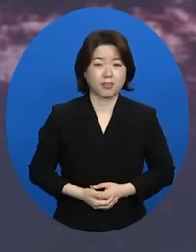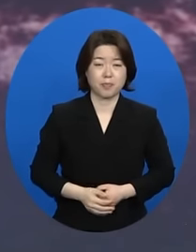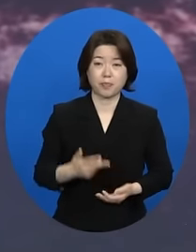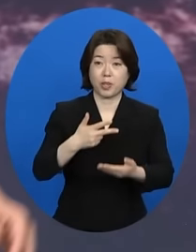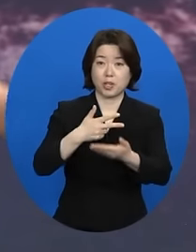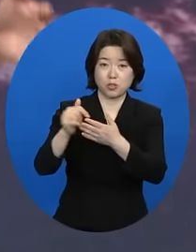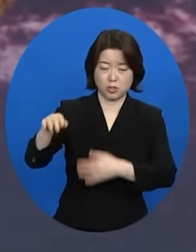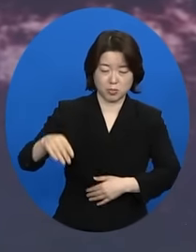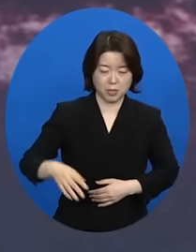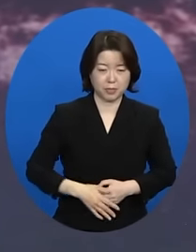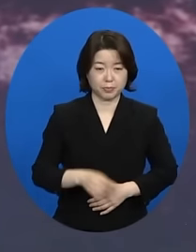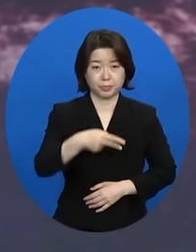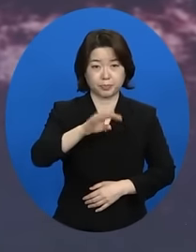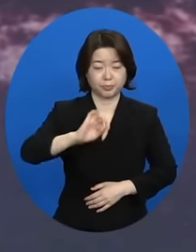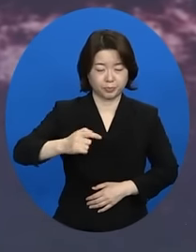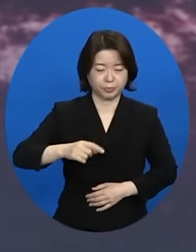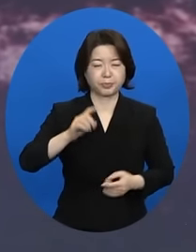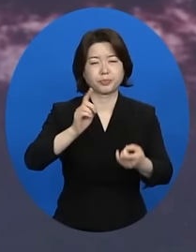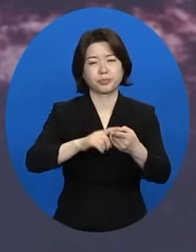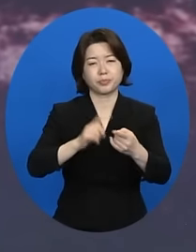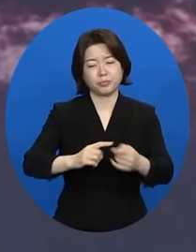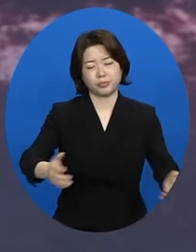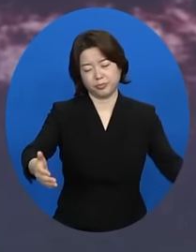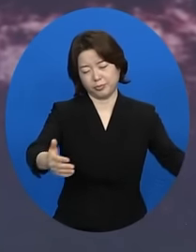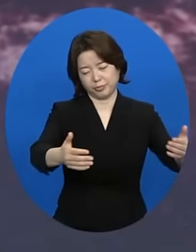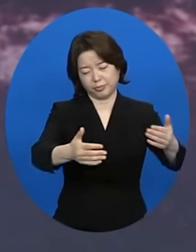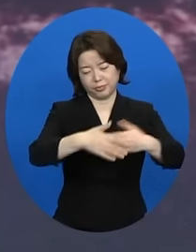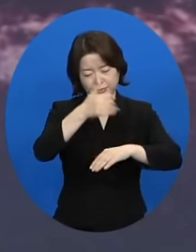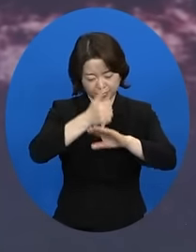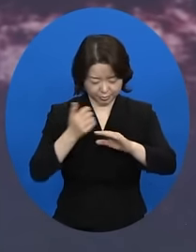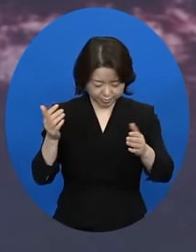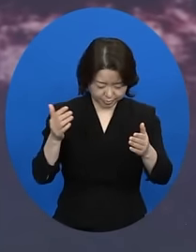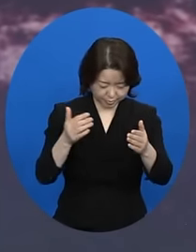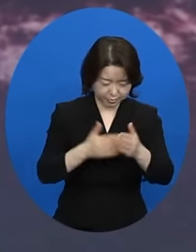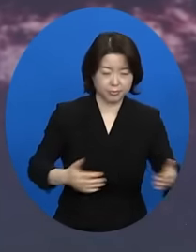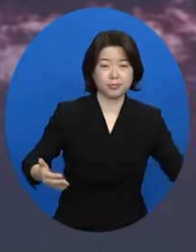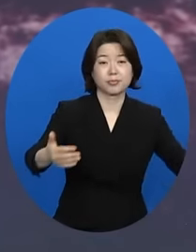주님이요 그 시몬을 그대로 끝까지 사랑하시잖아요.